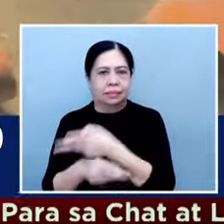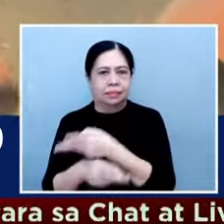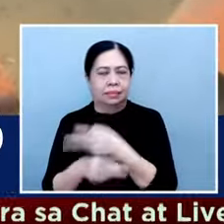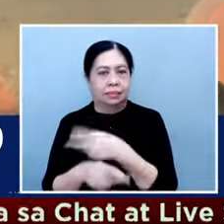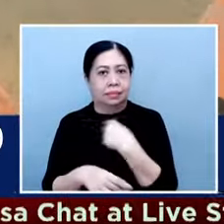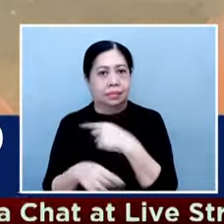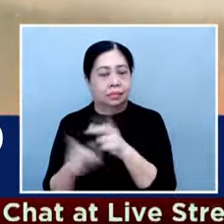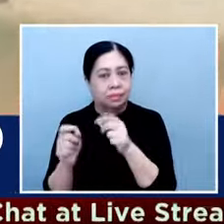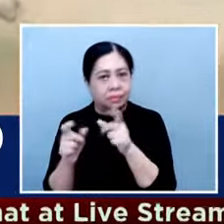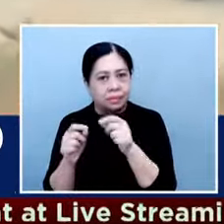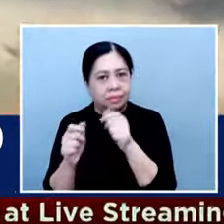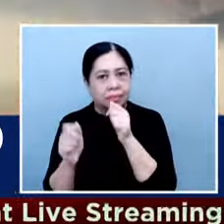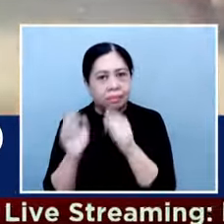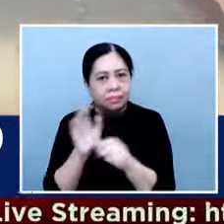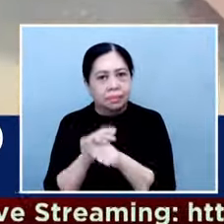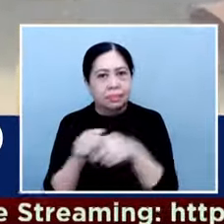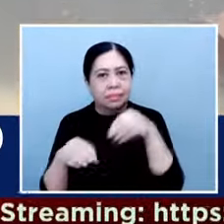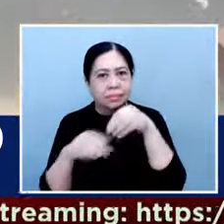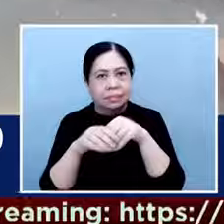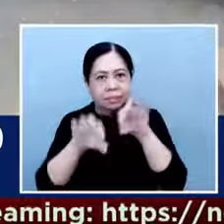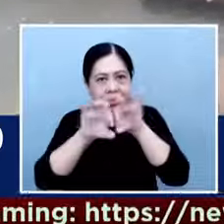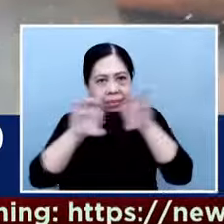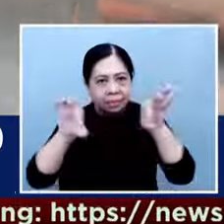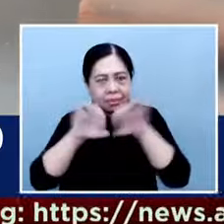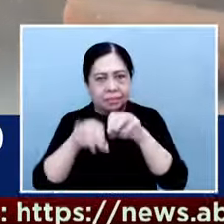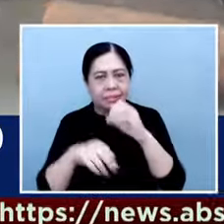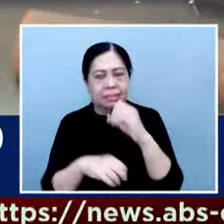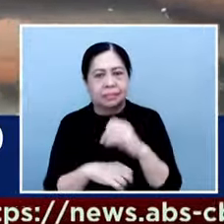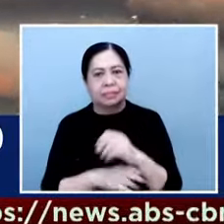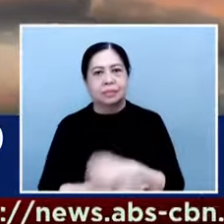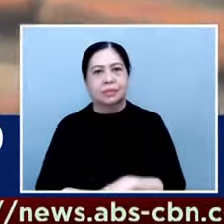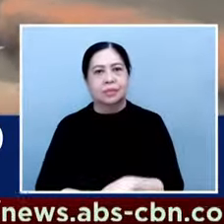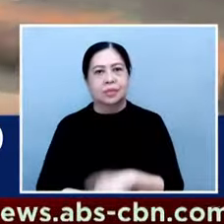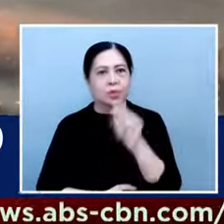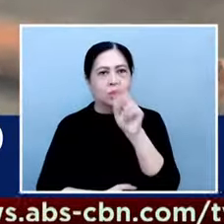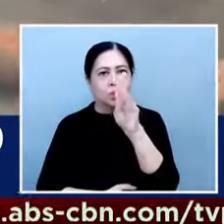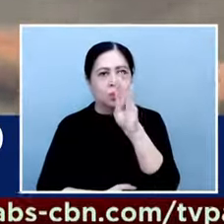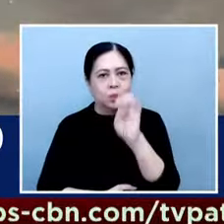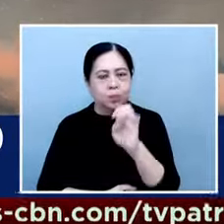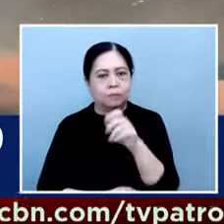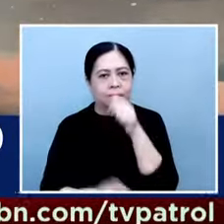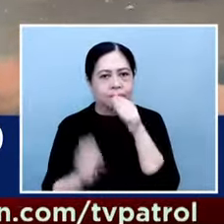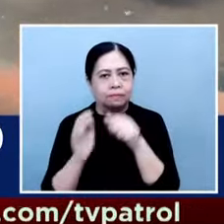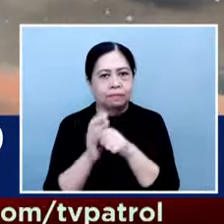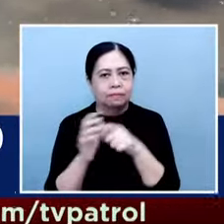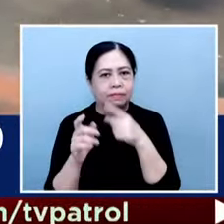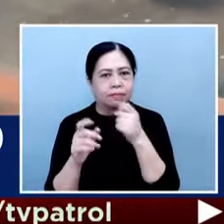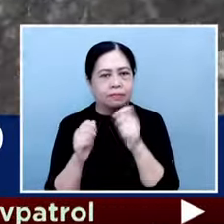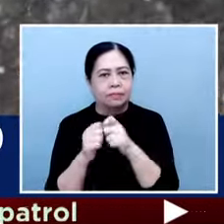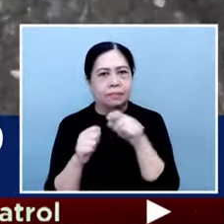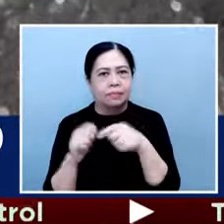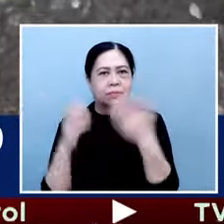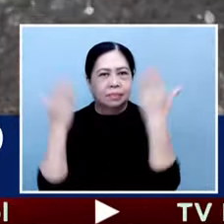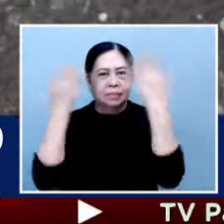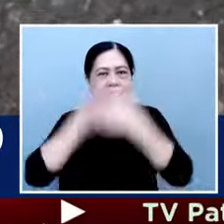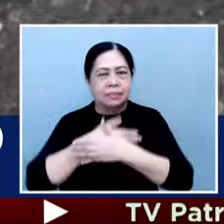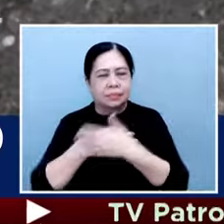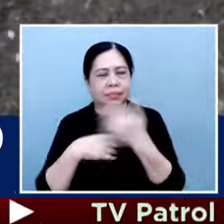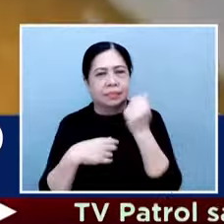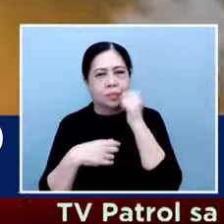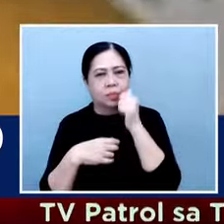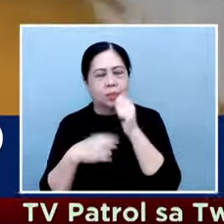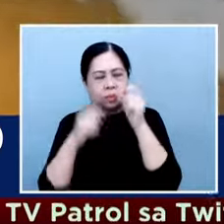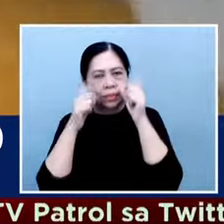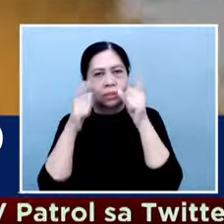crayfish, nagtatago siya sa loob ng mga tubo. Opo. Anong ginagawa doon? Nagtatago sila kasi nocturnal sila, ma'am. Pero pag ano